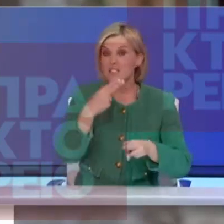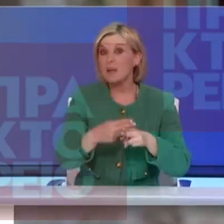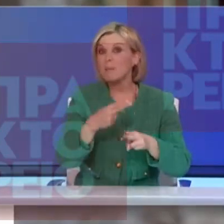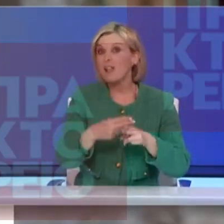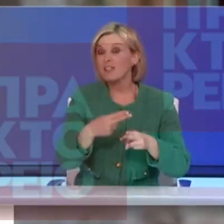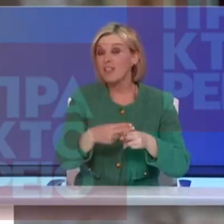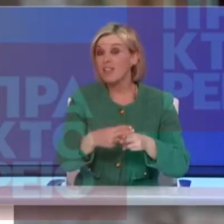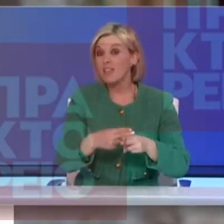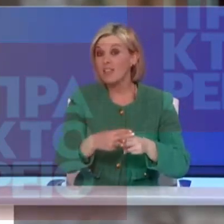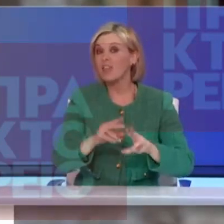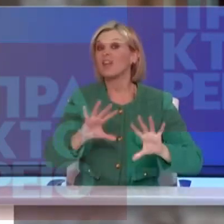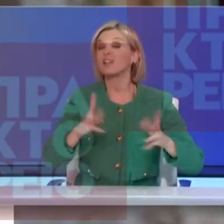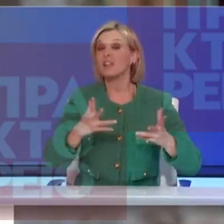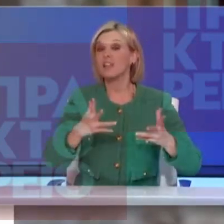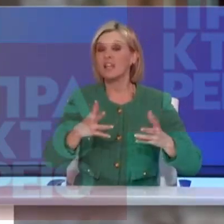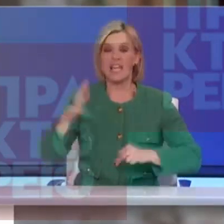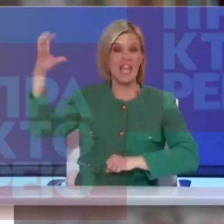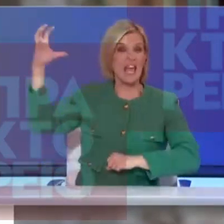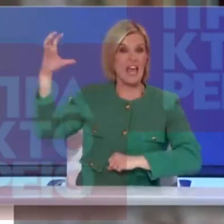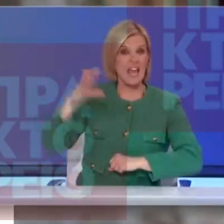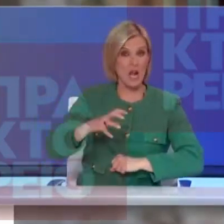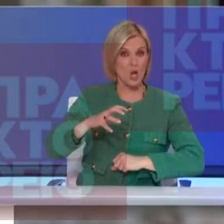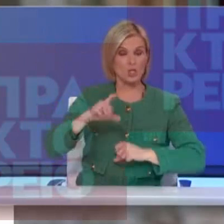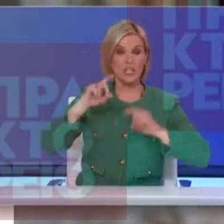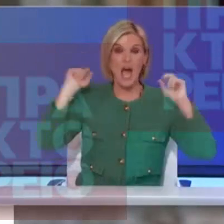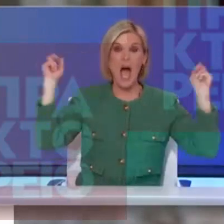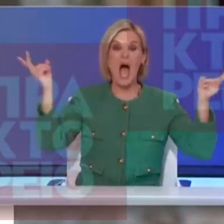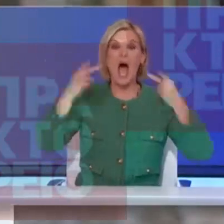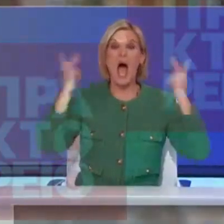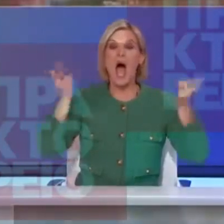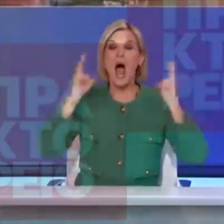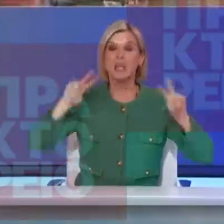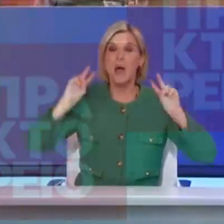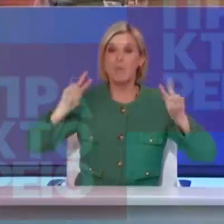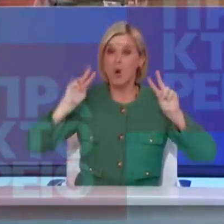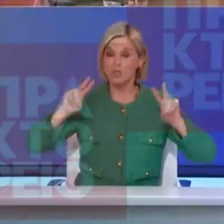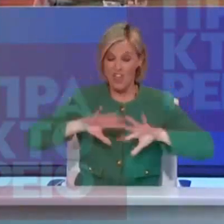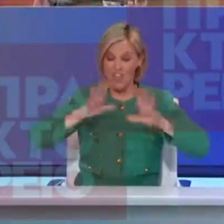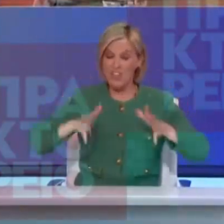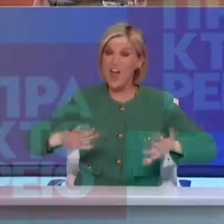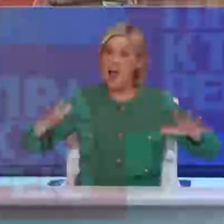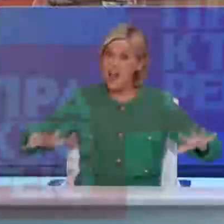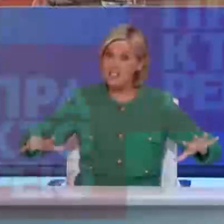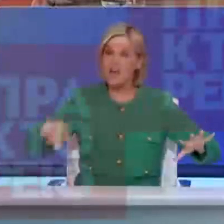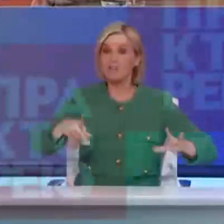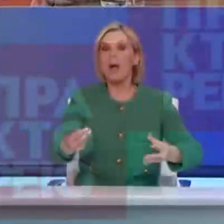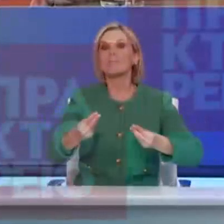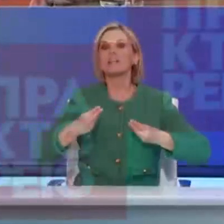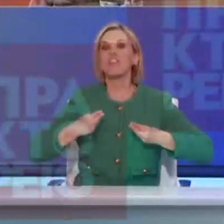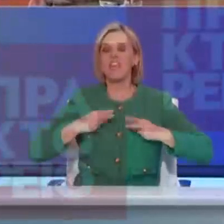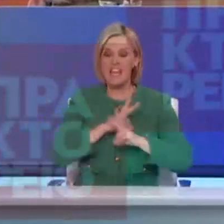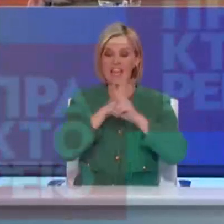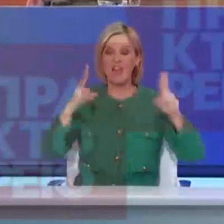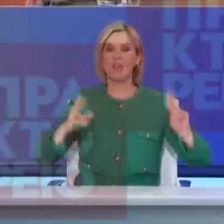ήλιου, του ανέμου και της θάλασσας. Και κάπως έτσι, αγαπητέ μου Περιφερειάρχα, αγαπητέ